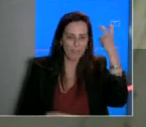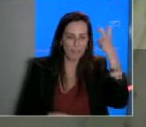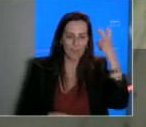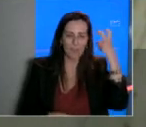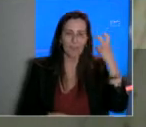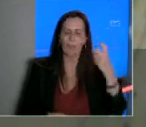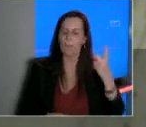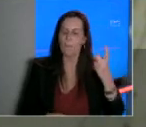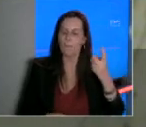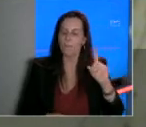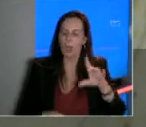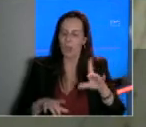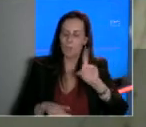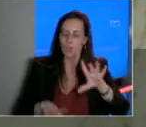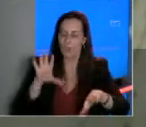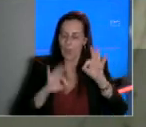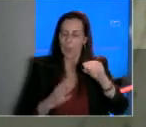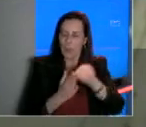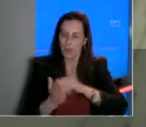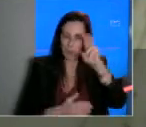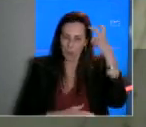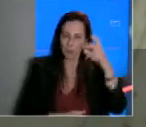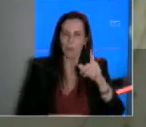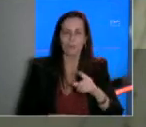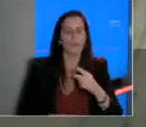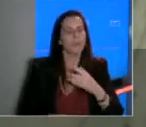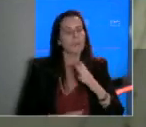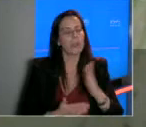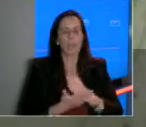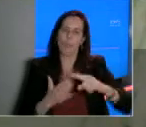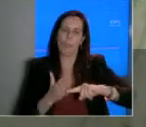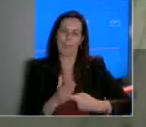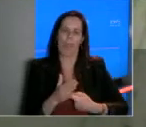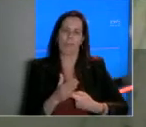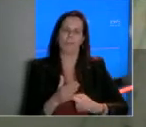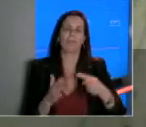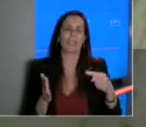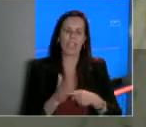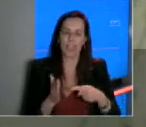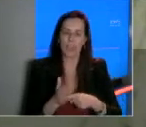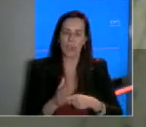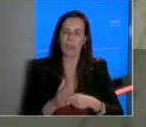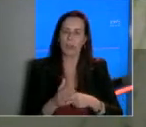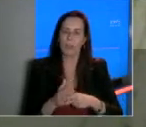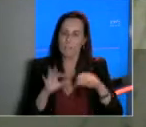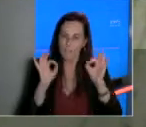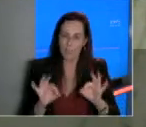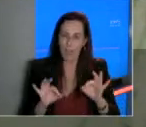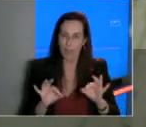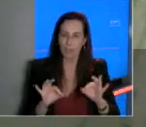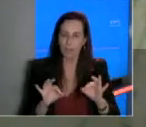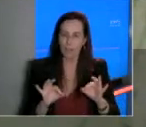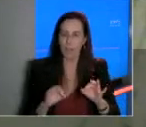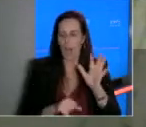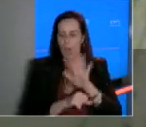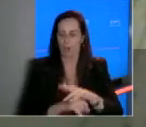והכוחות הדמוקרטיים שהצביעו עבור הרשימה המשותפת, שמו לעצמם מטרה כדי שבאמת להשביע